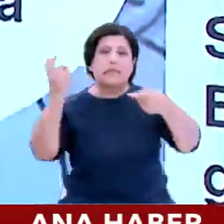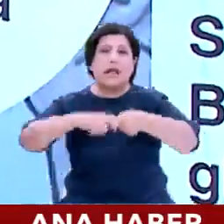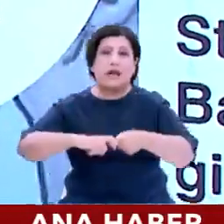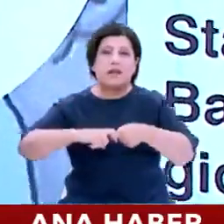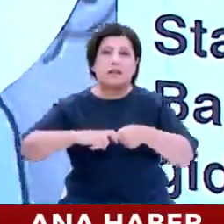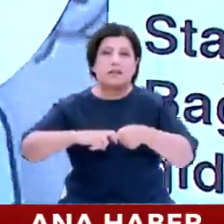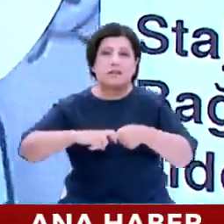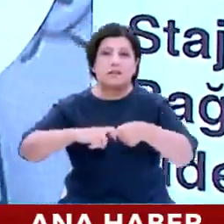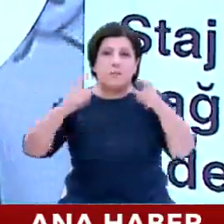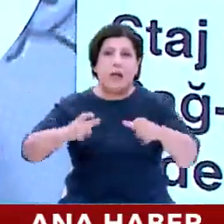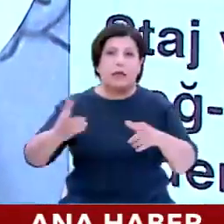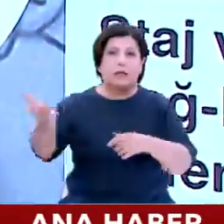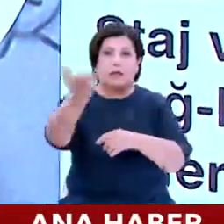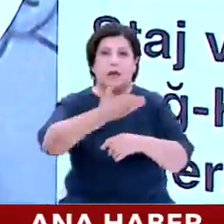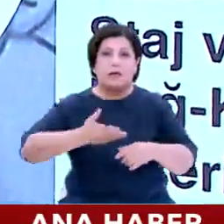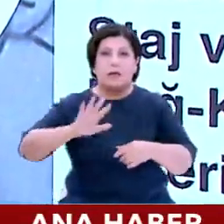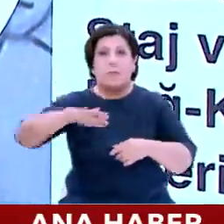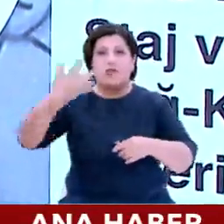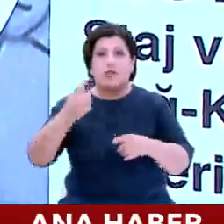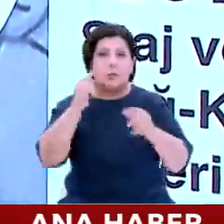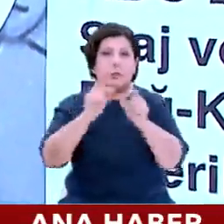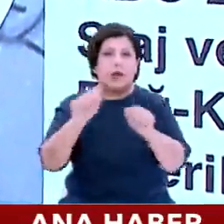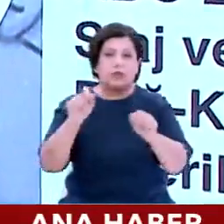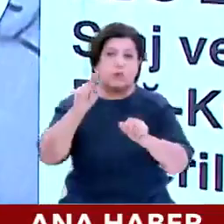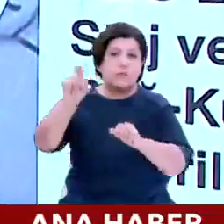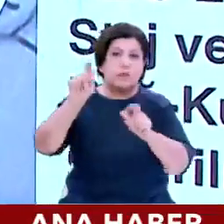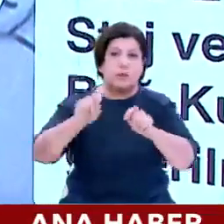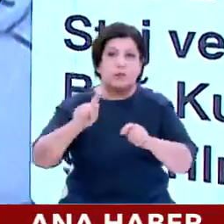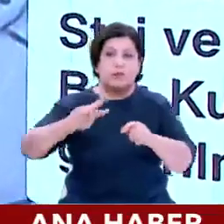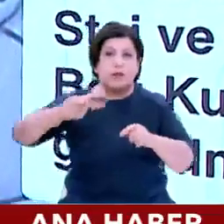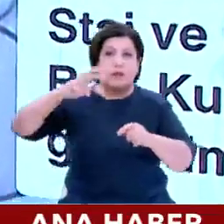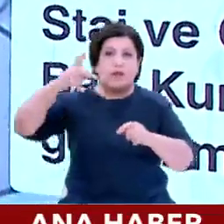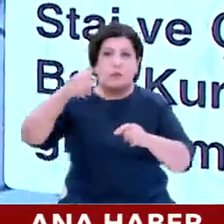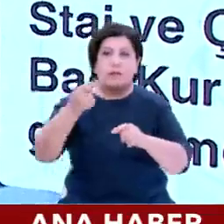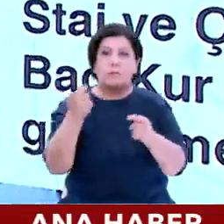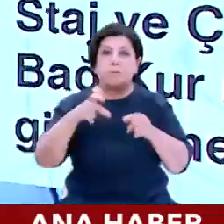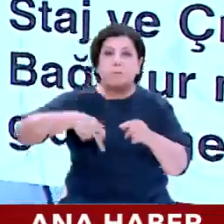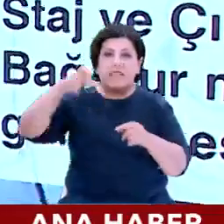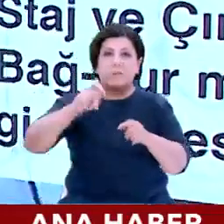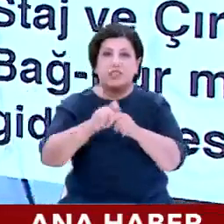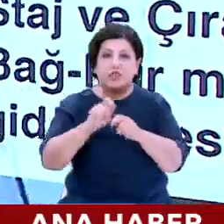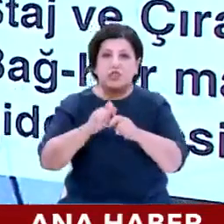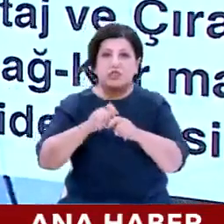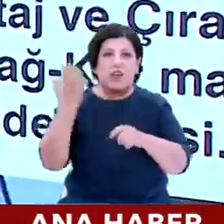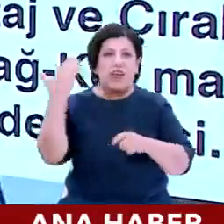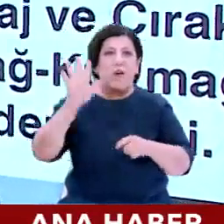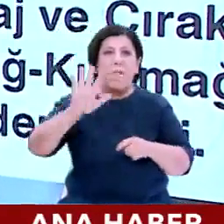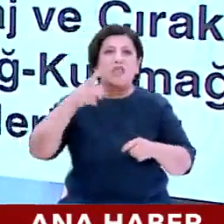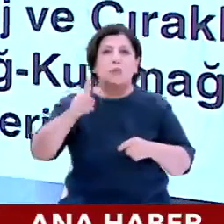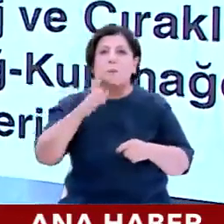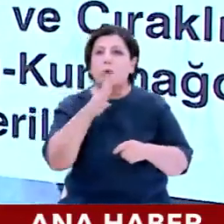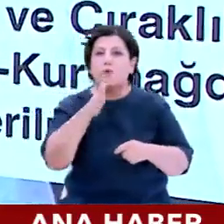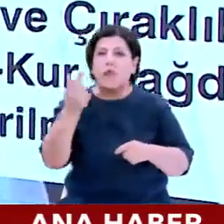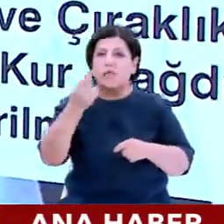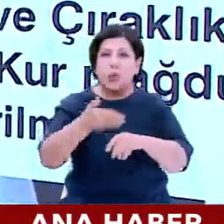meydanda diye başka bir mağduriyete vurgu yapılıyor yani şu kademeli pirin iş günü 5.000 diyebiliyordu vatandaşlar Az önce